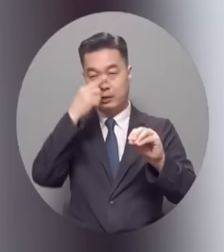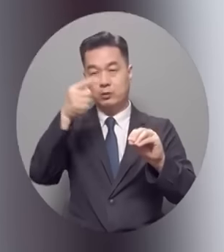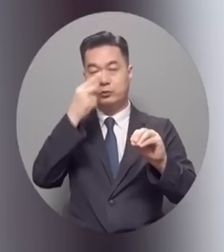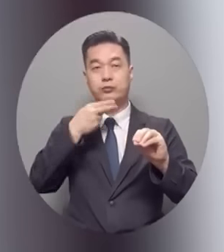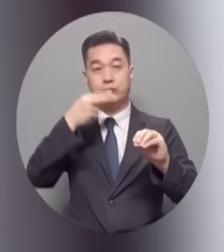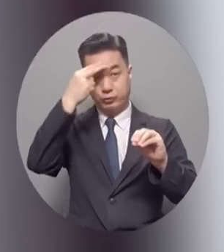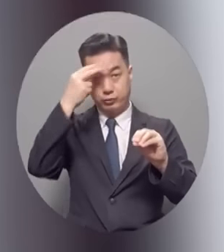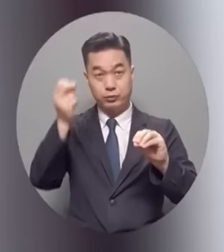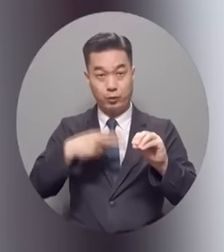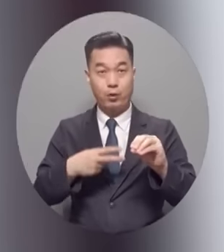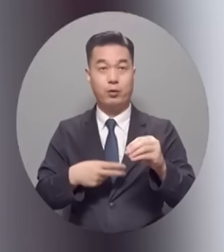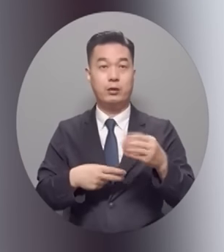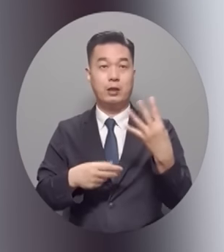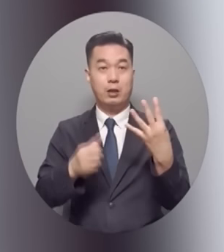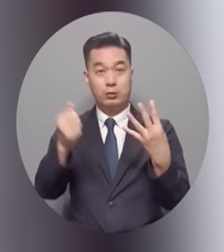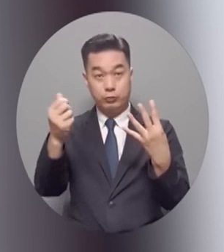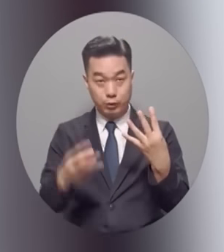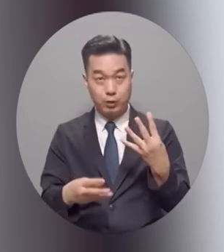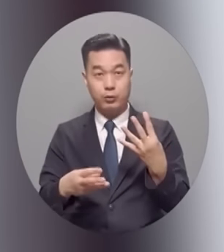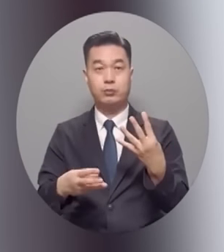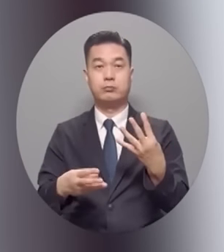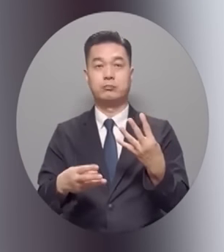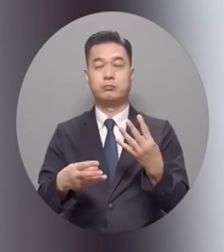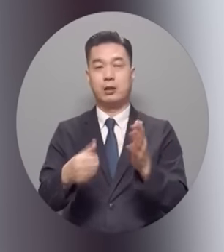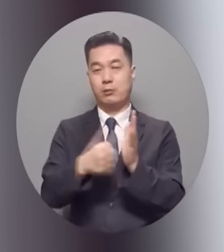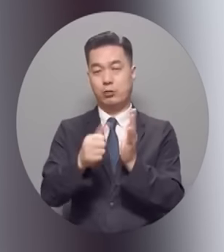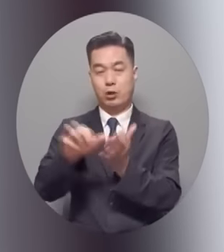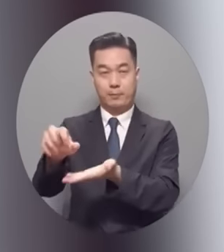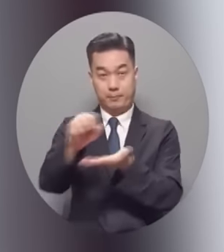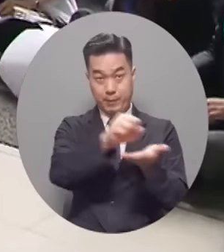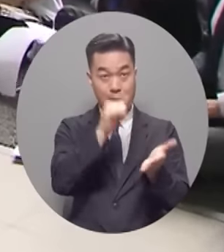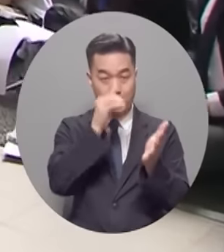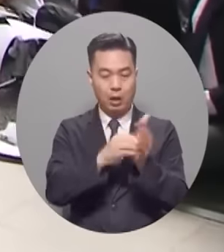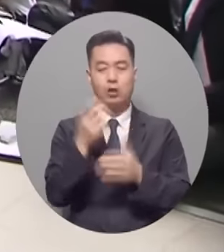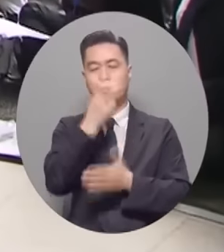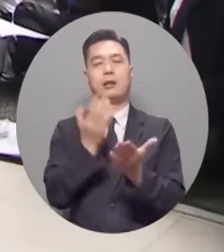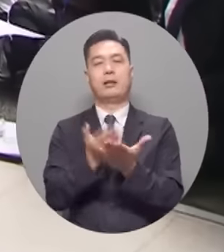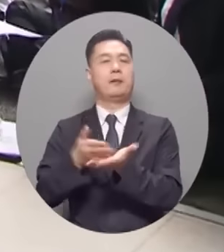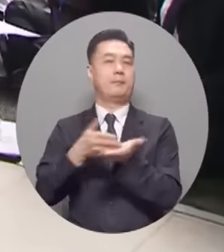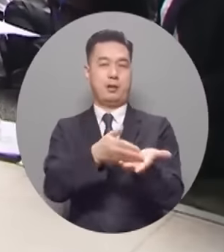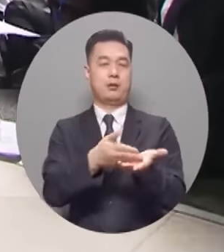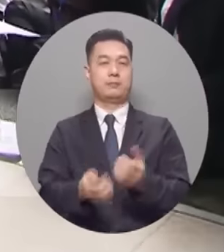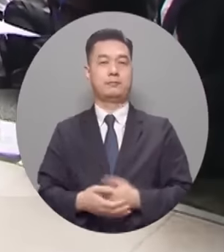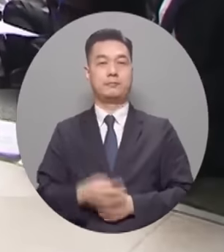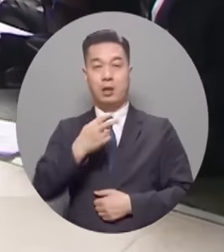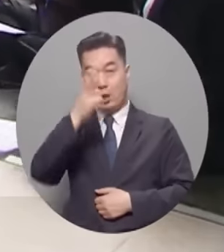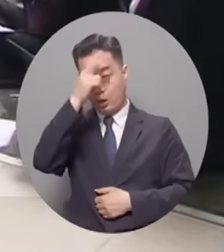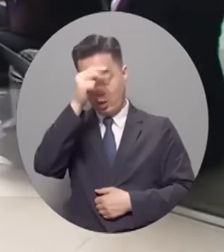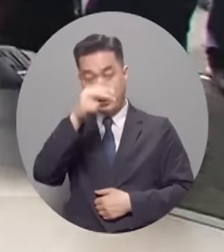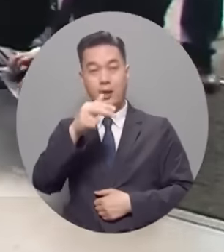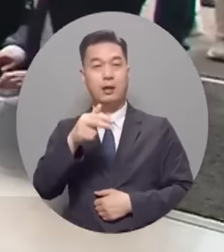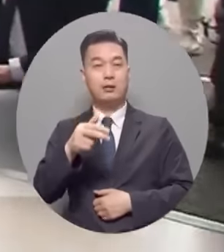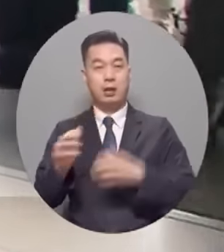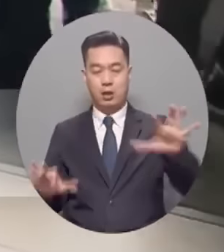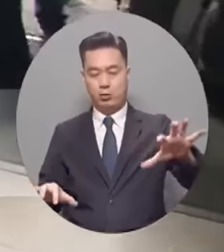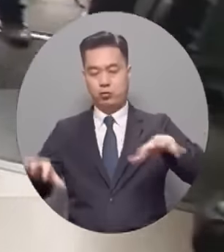다른 사람들한테도 선물을 받은 의혹이 있다며 수사해달라는 겁니다. 검찰 인사로 지휘부가 대거